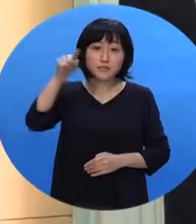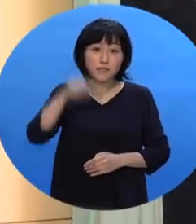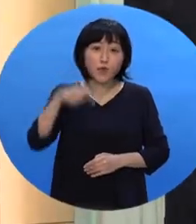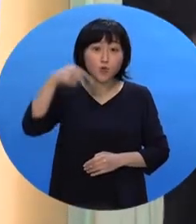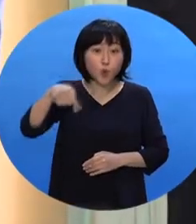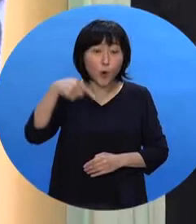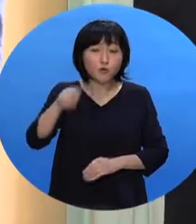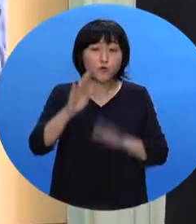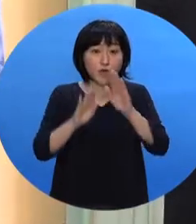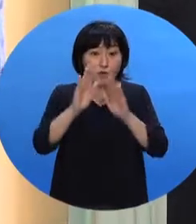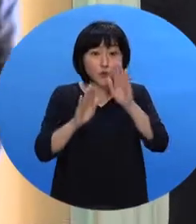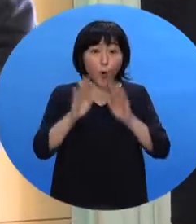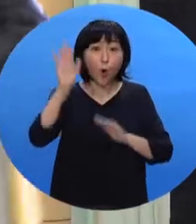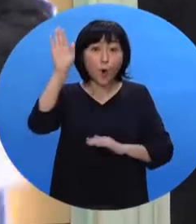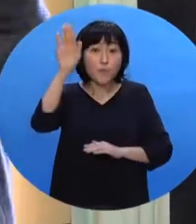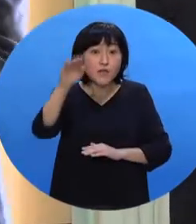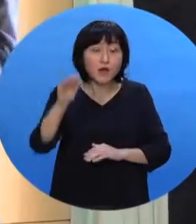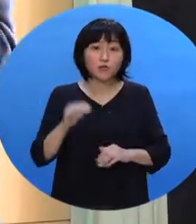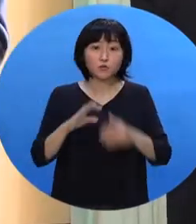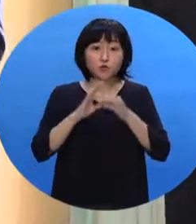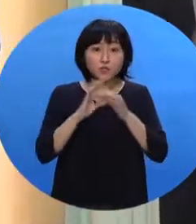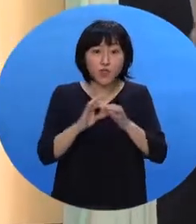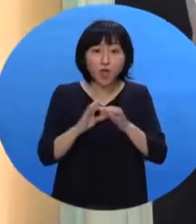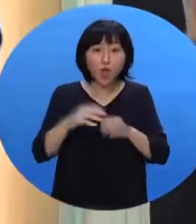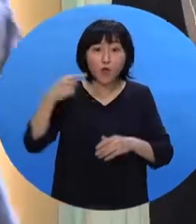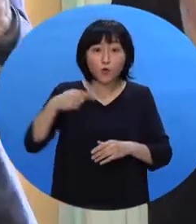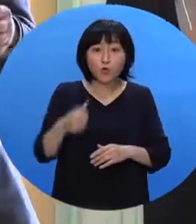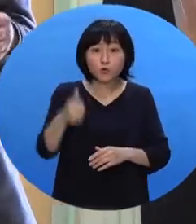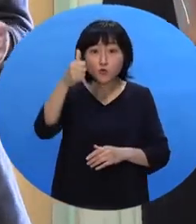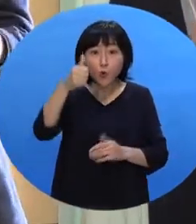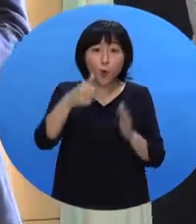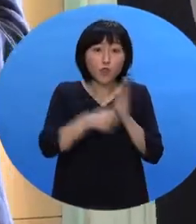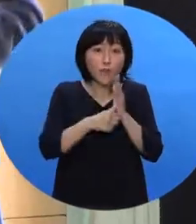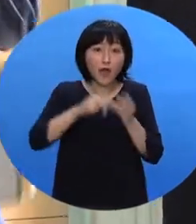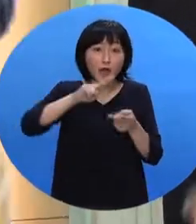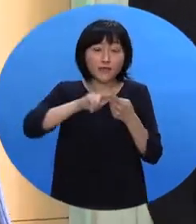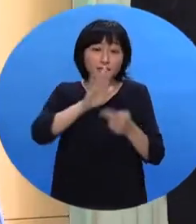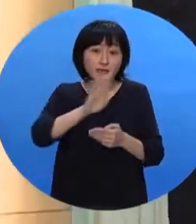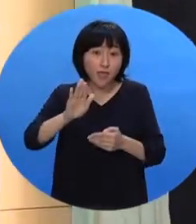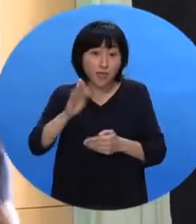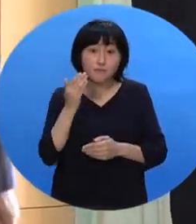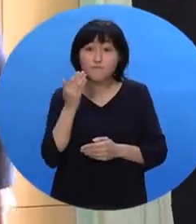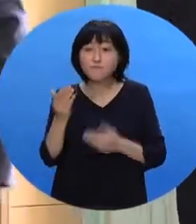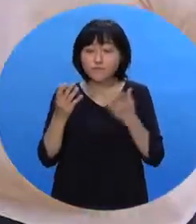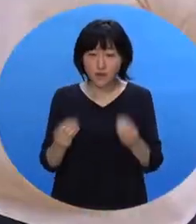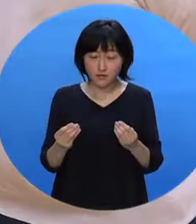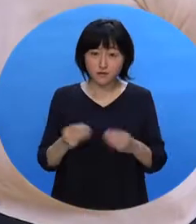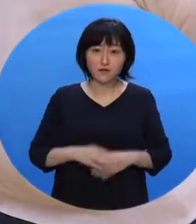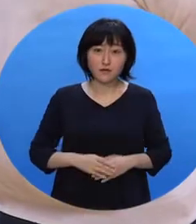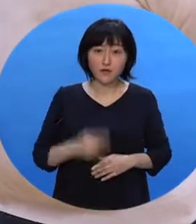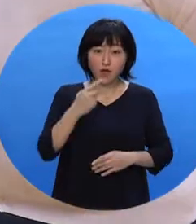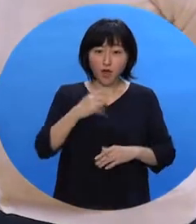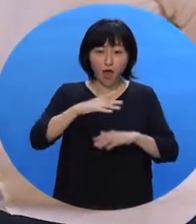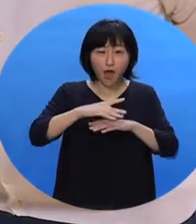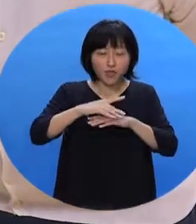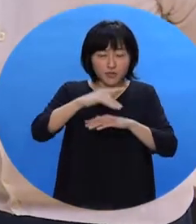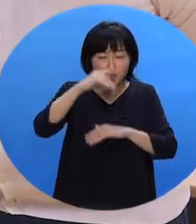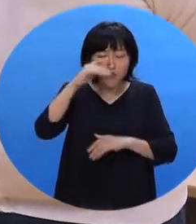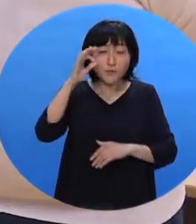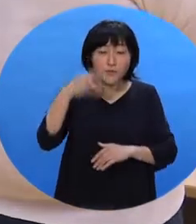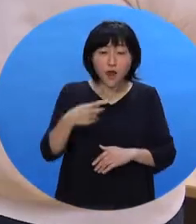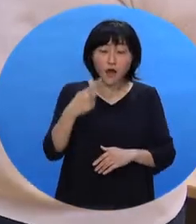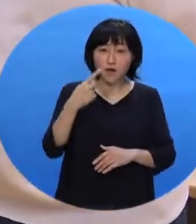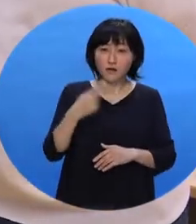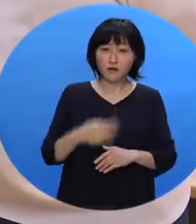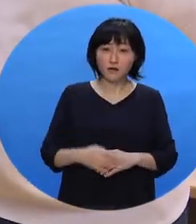ICT 教育の現状と未来について井出教育長にお聞きしました。 この授業ちょっと初めて